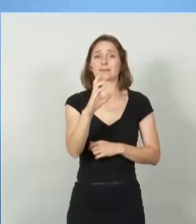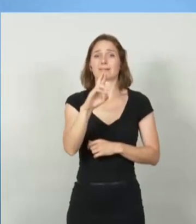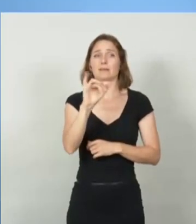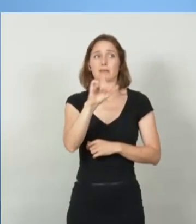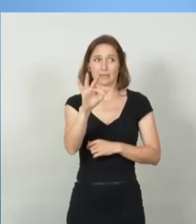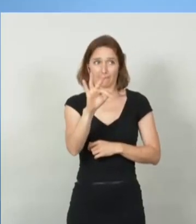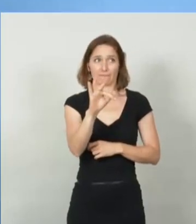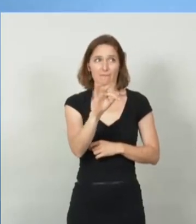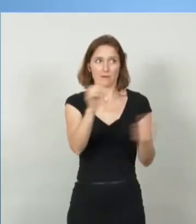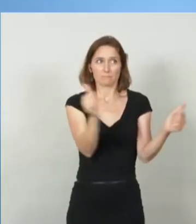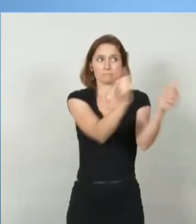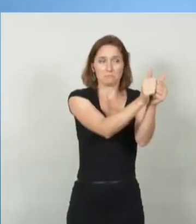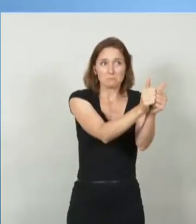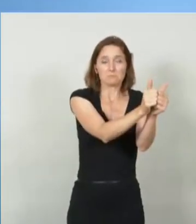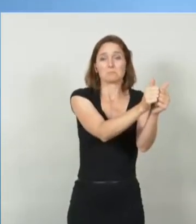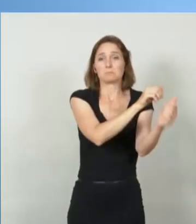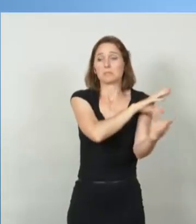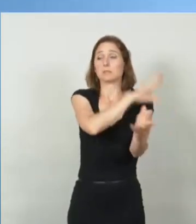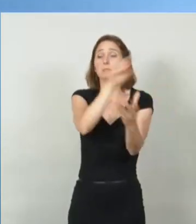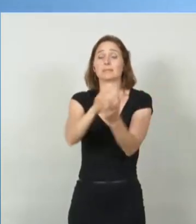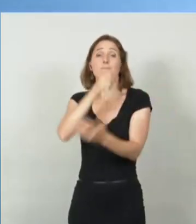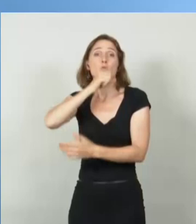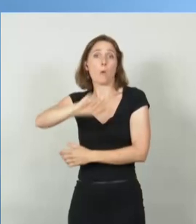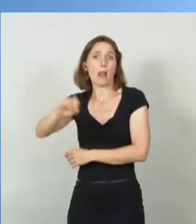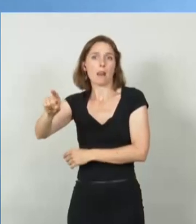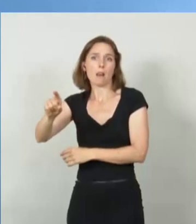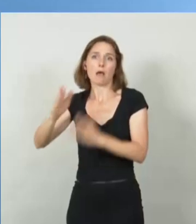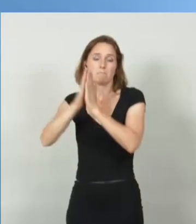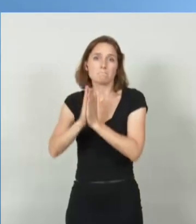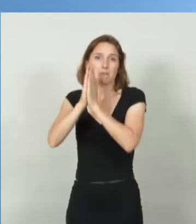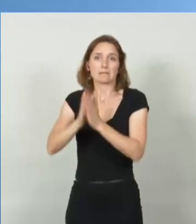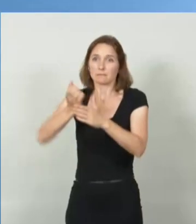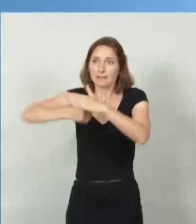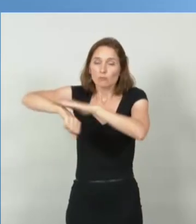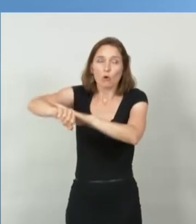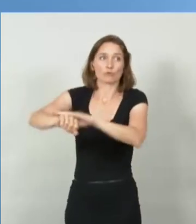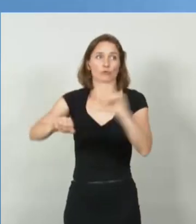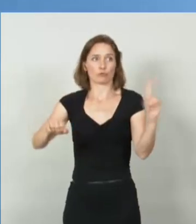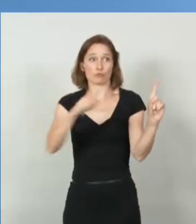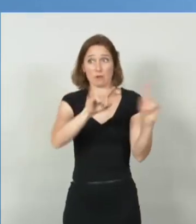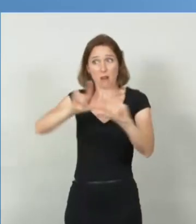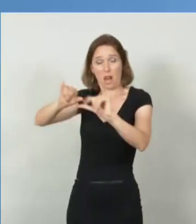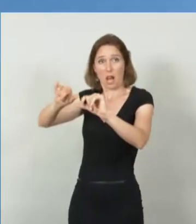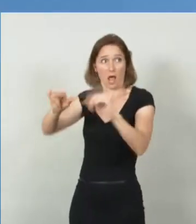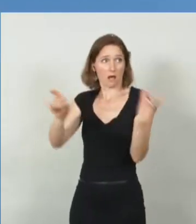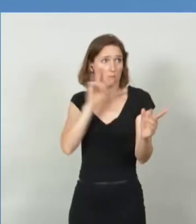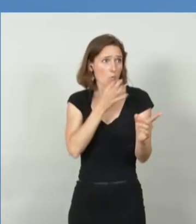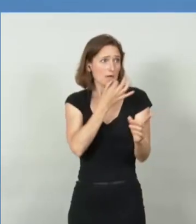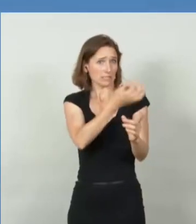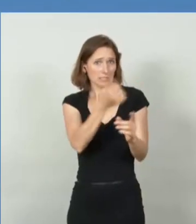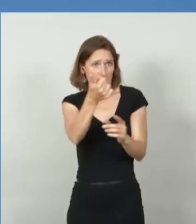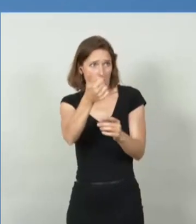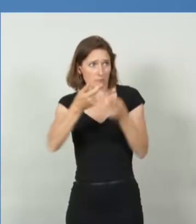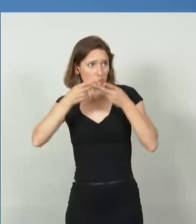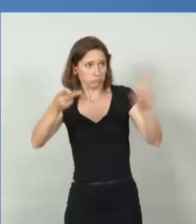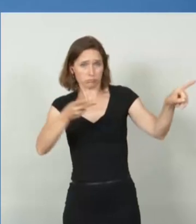suis très étonné j'aimerais bien voir j'aimerais bien voir les éléments qui nous indiquent tout simplement pourquoi vous dites que c'est lui-même qui aurait arrêté ses relations là